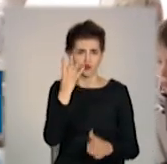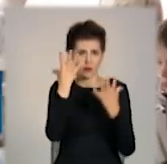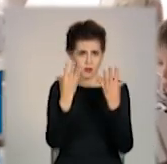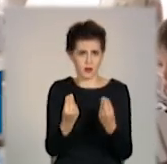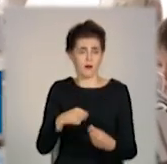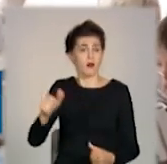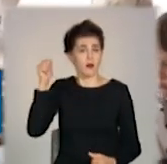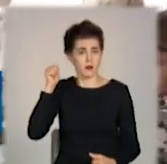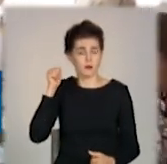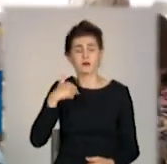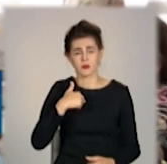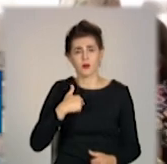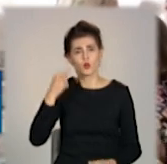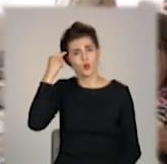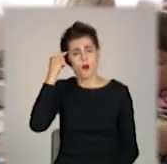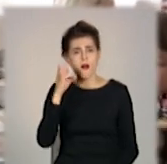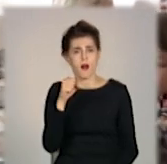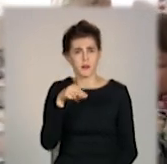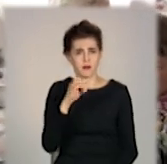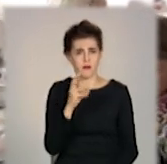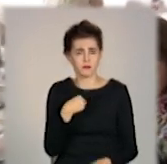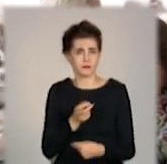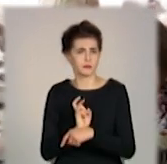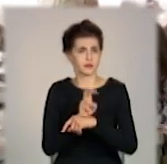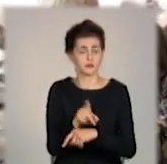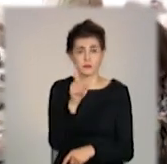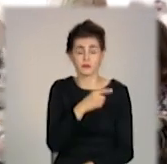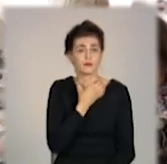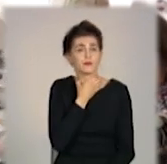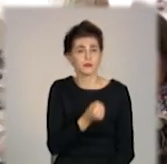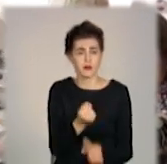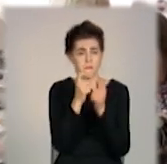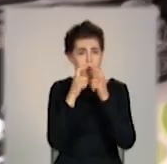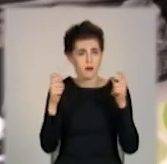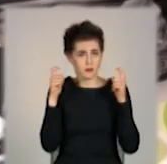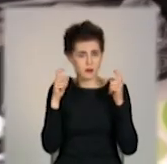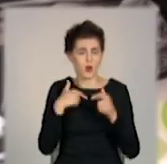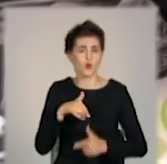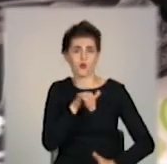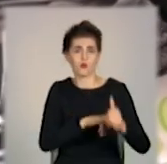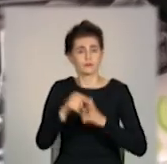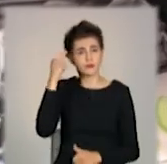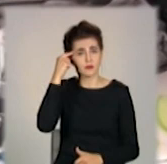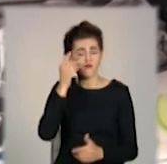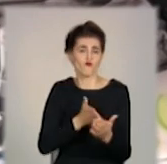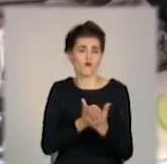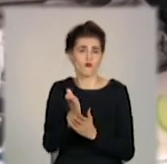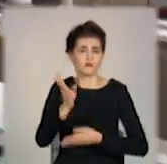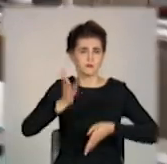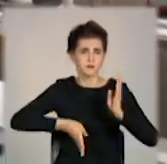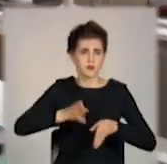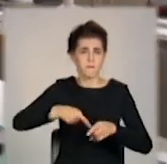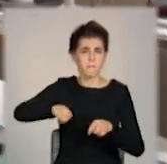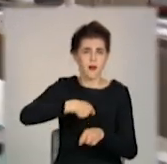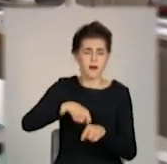назад, когда мы пришли в аптеку, и в аптеке не оказалось ни одной маски. Перші пов'язки, два шари тканини,